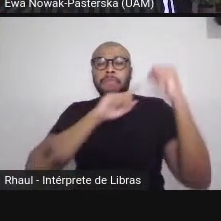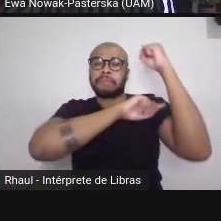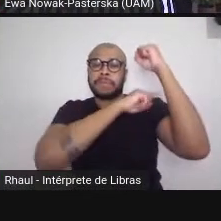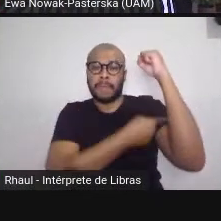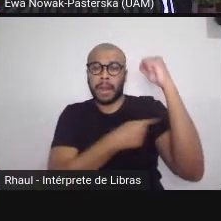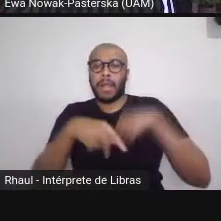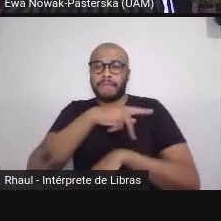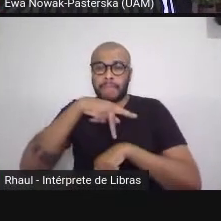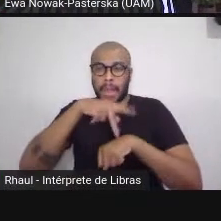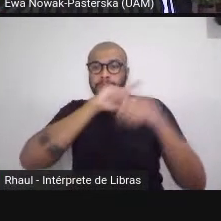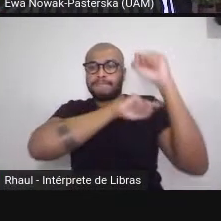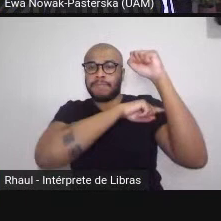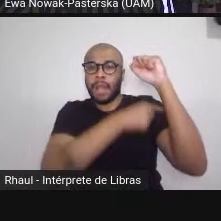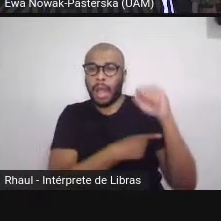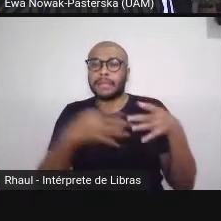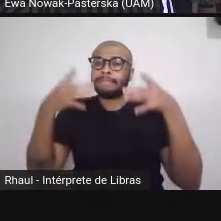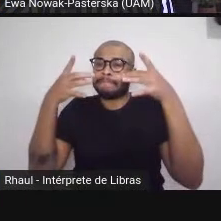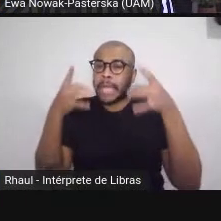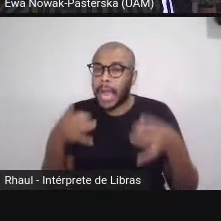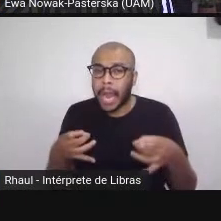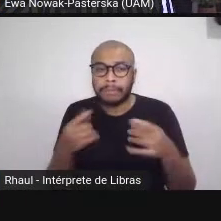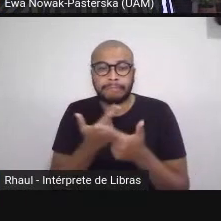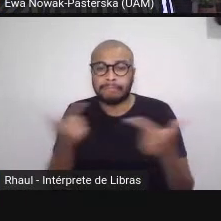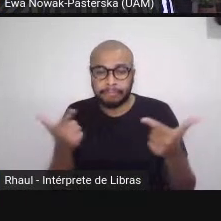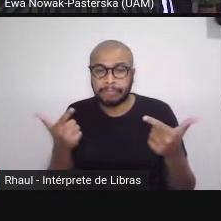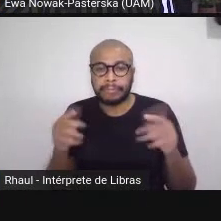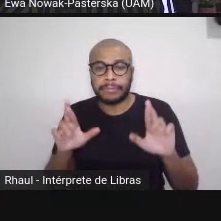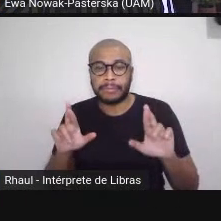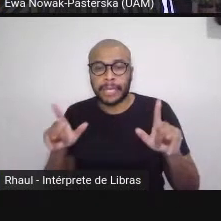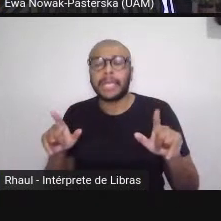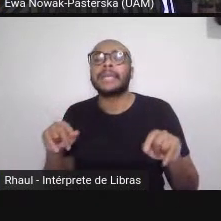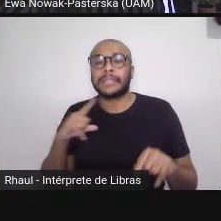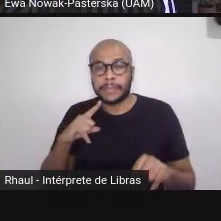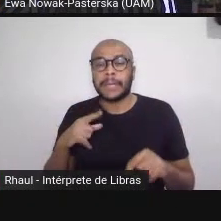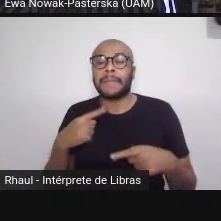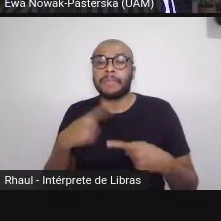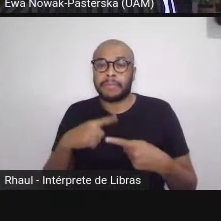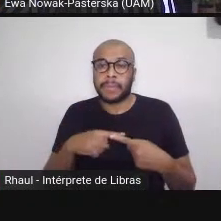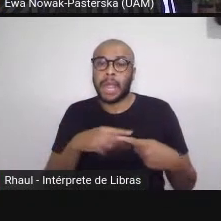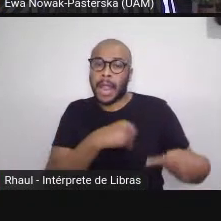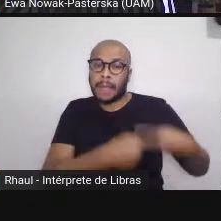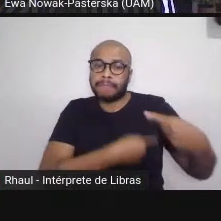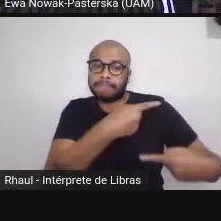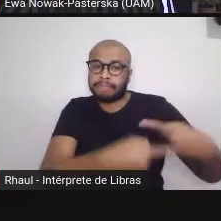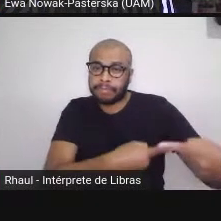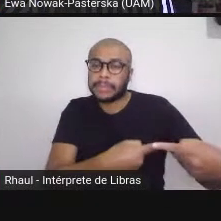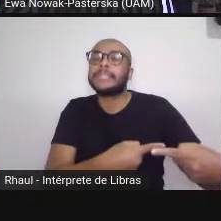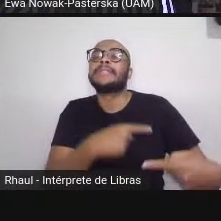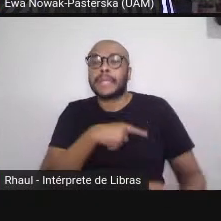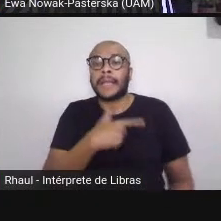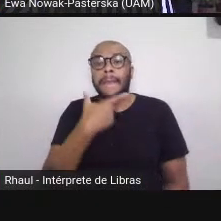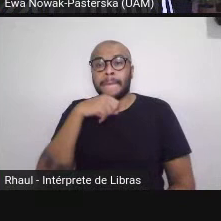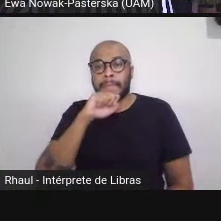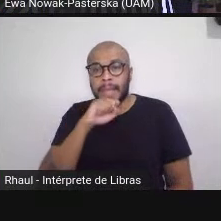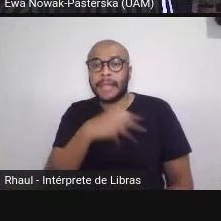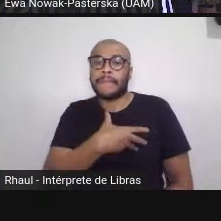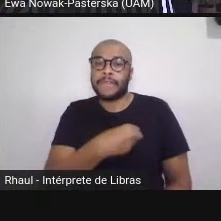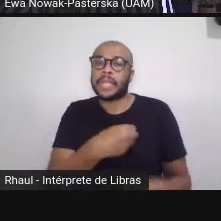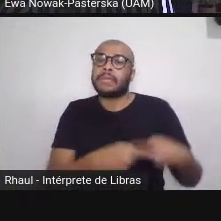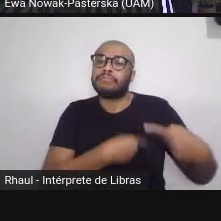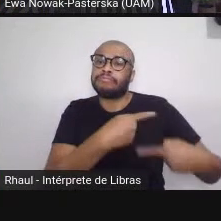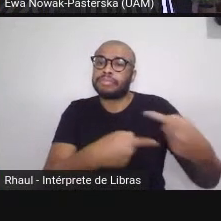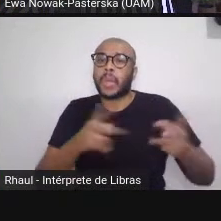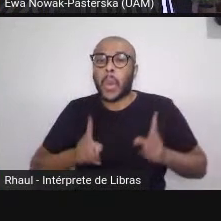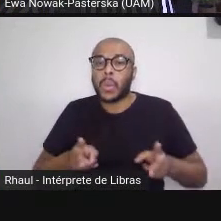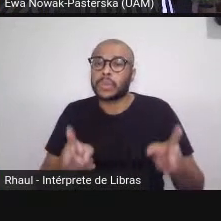esse significado descritivo, não descrevem mais pessoas, porque são hereditários, passam de pai para o filho, de filha para o filho, e assim por diante. Então,